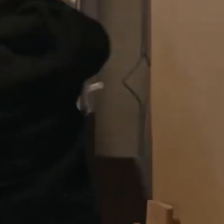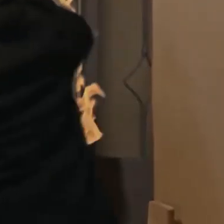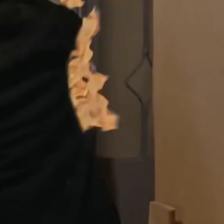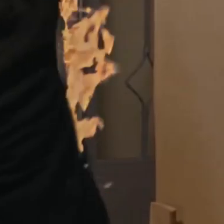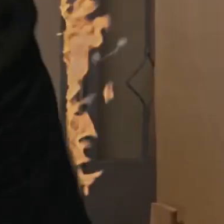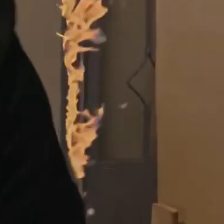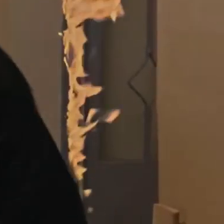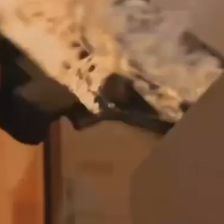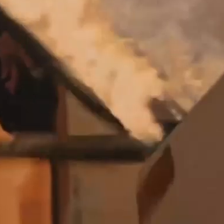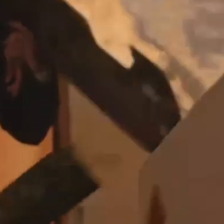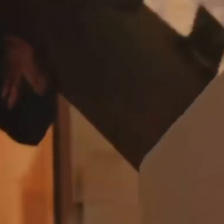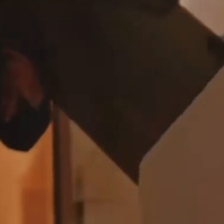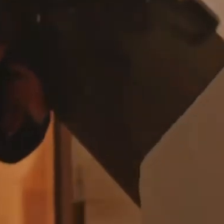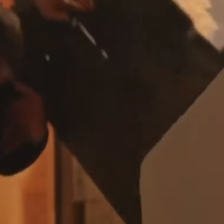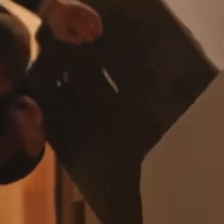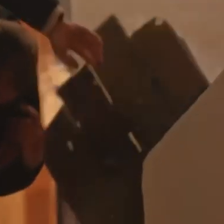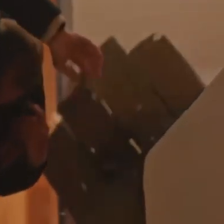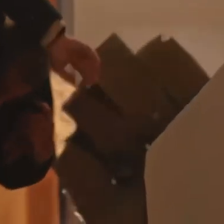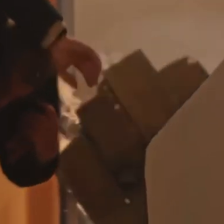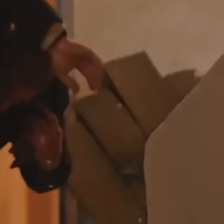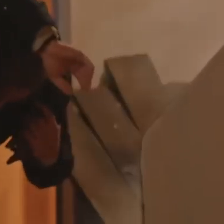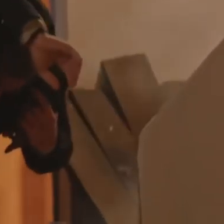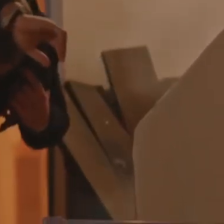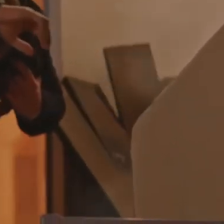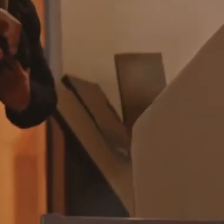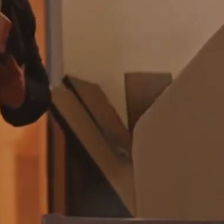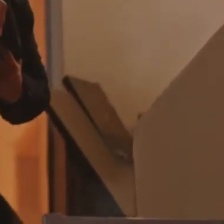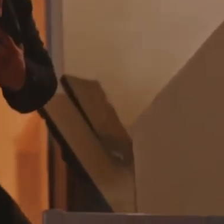ama İbrahim son anda eliyle savurdu.